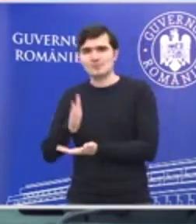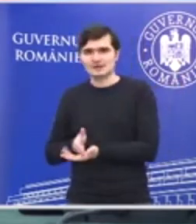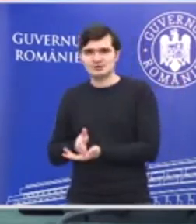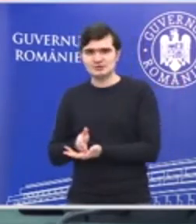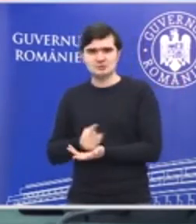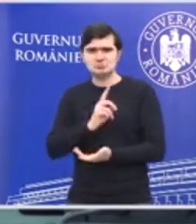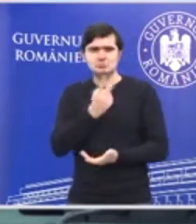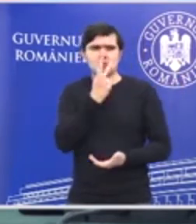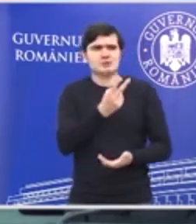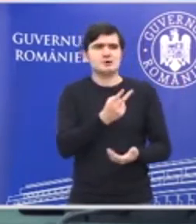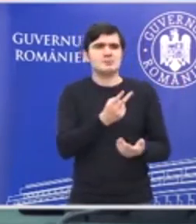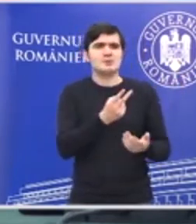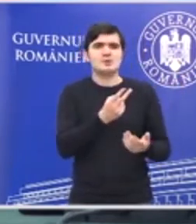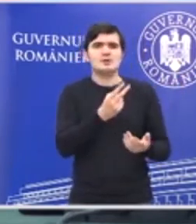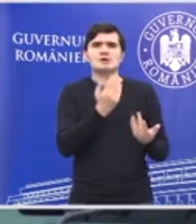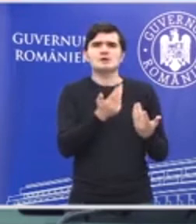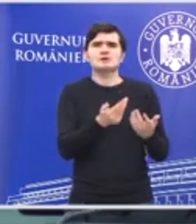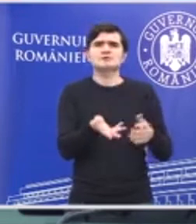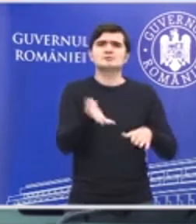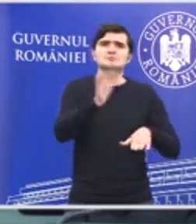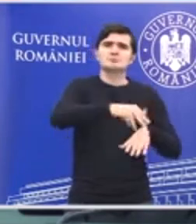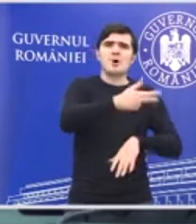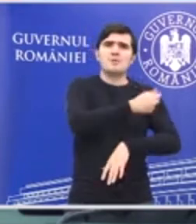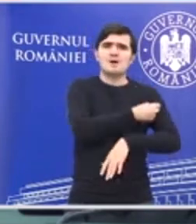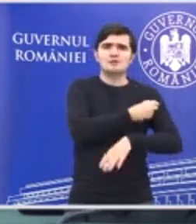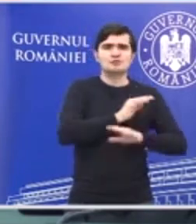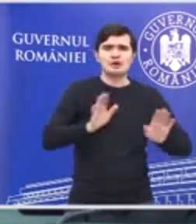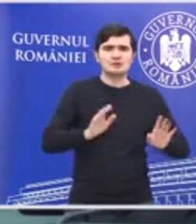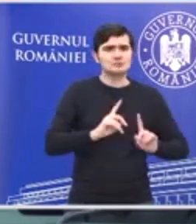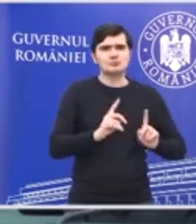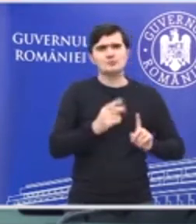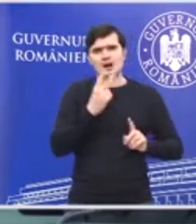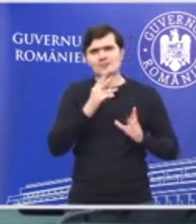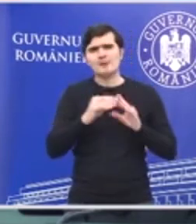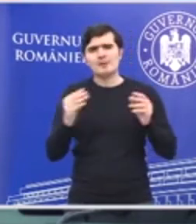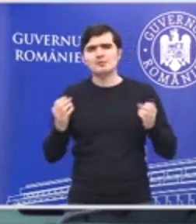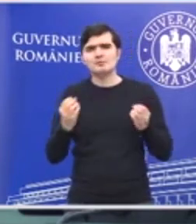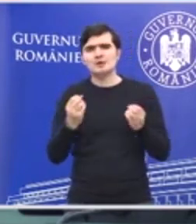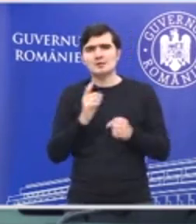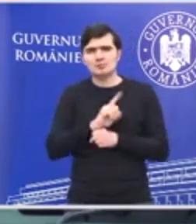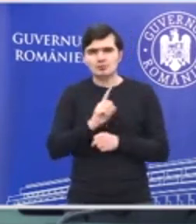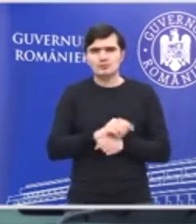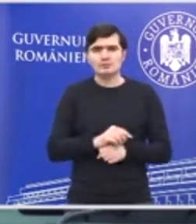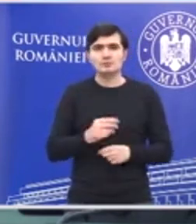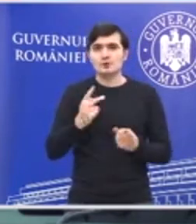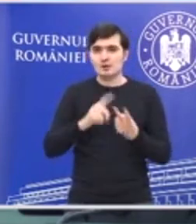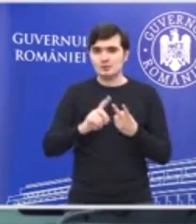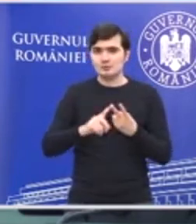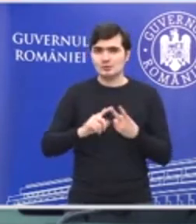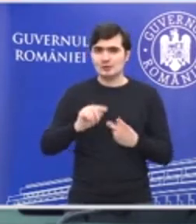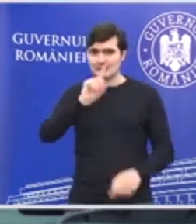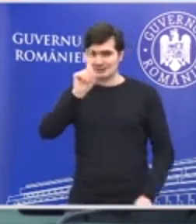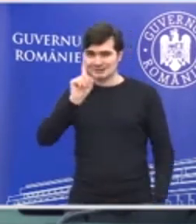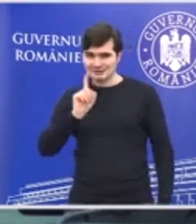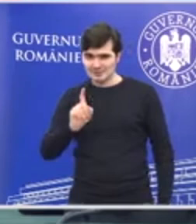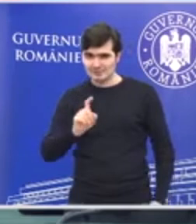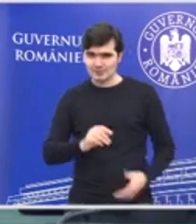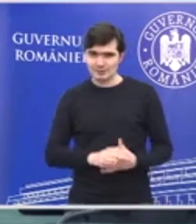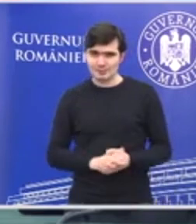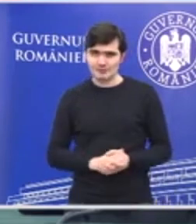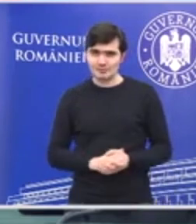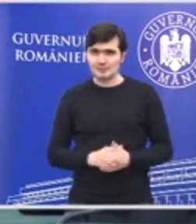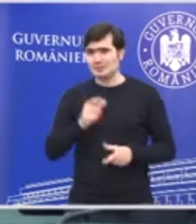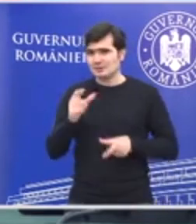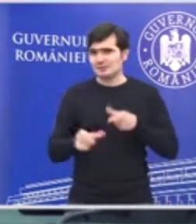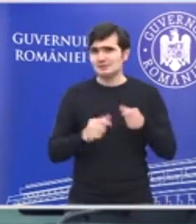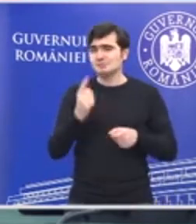nu doar pe rata de acoperire vaccinală. Și o a doua întrebare este referitoare la o vizită